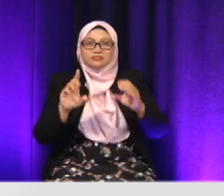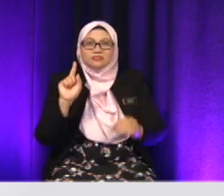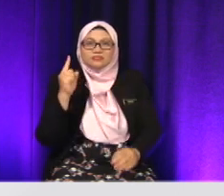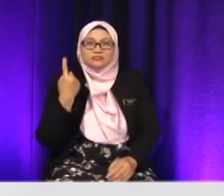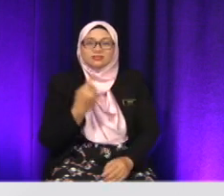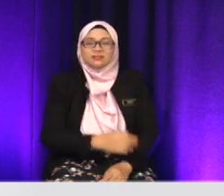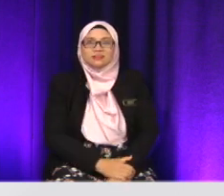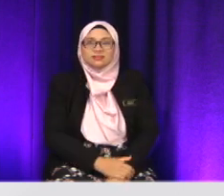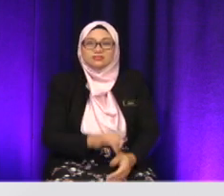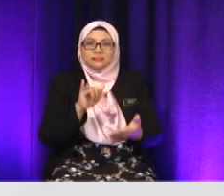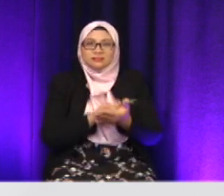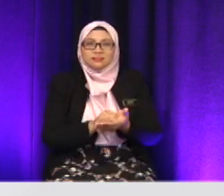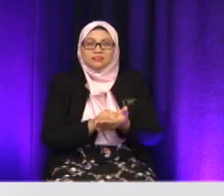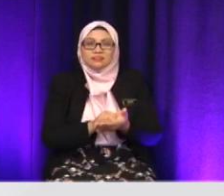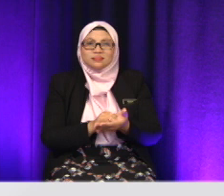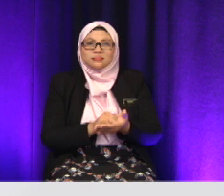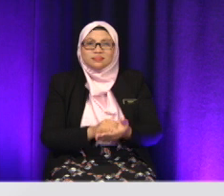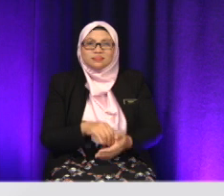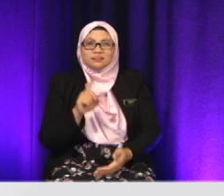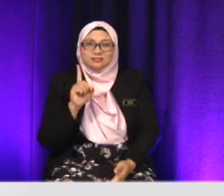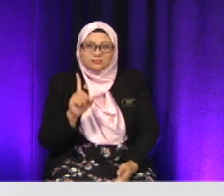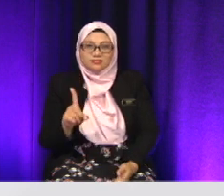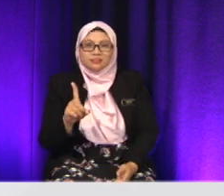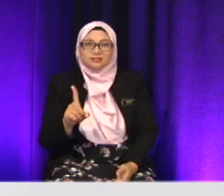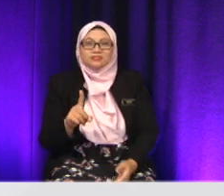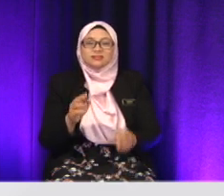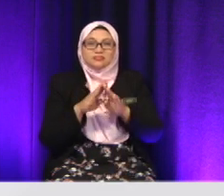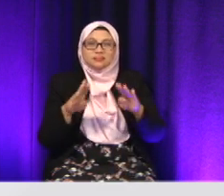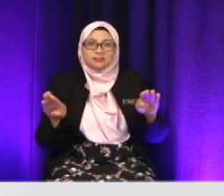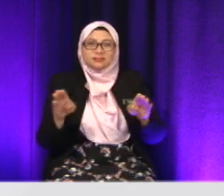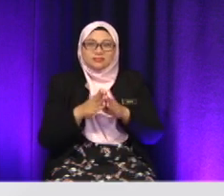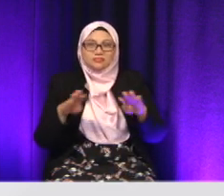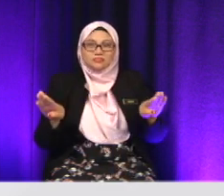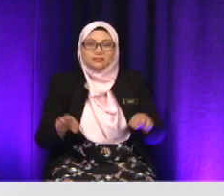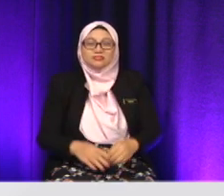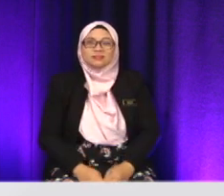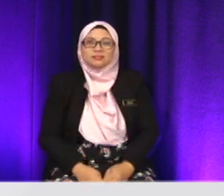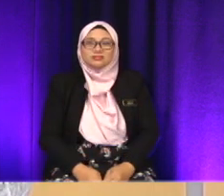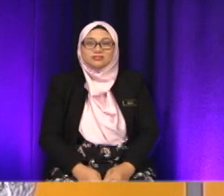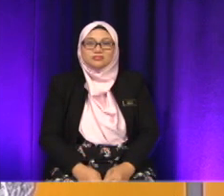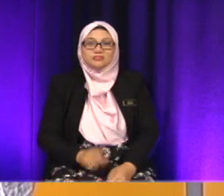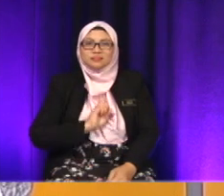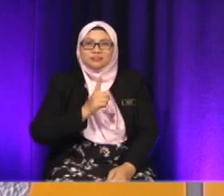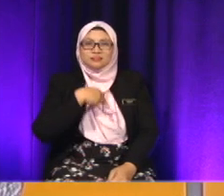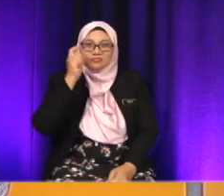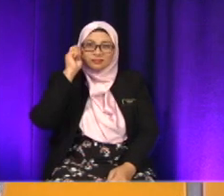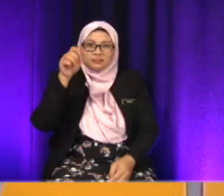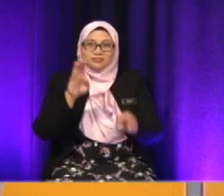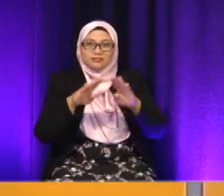oke itu ialah salah satu pemisahannya oke tapi kita tengok pembelain